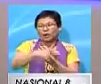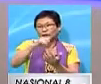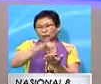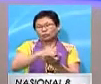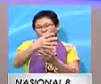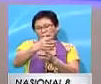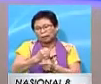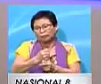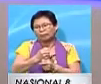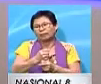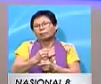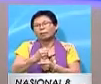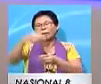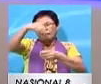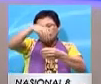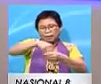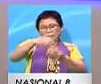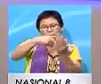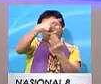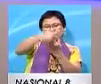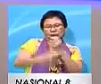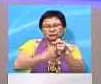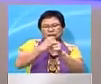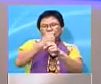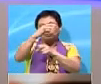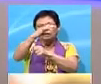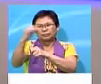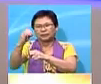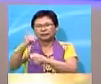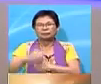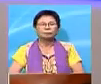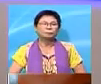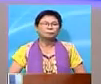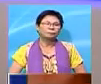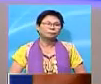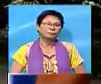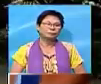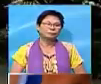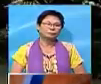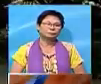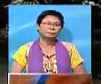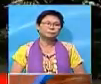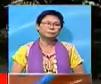berkaitan yang dapat dimasukkan di dalam program tahunan syarikat.